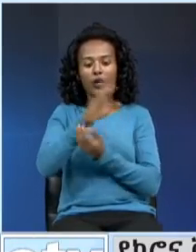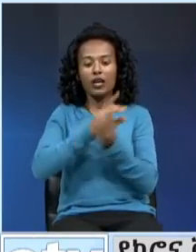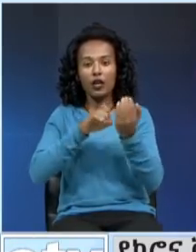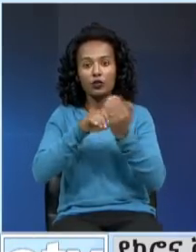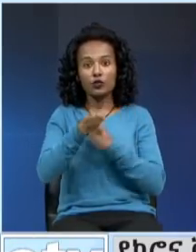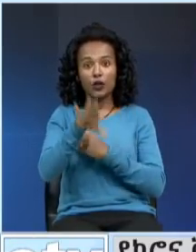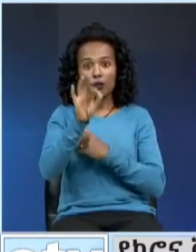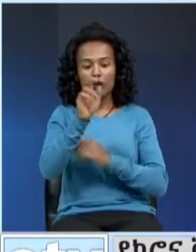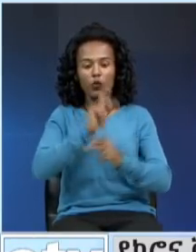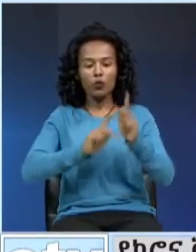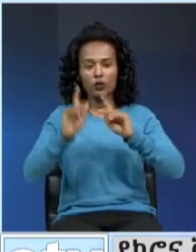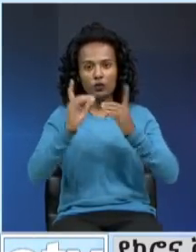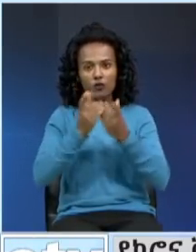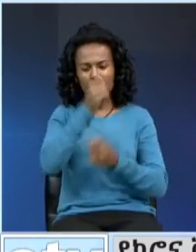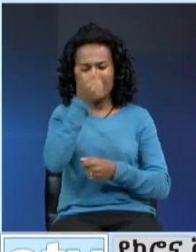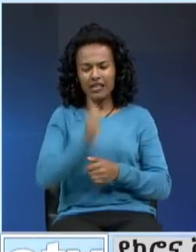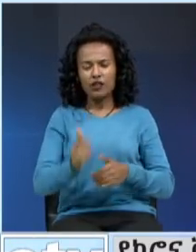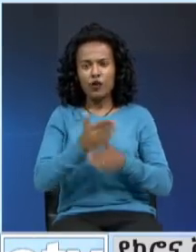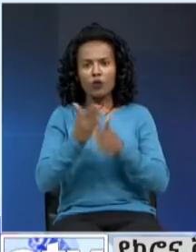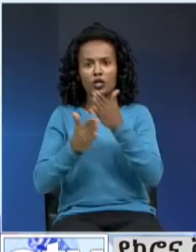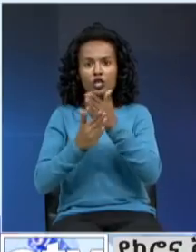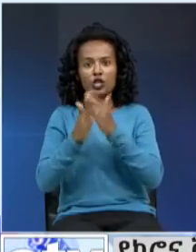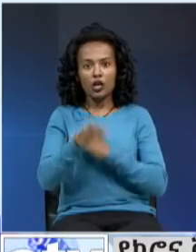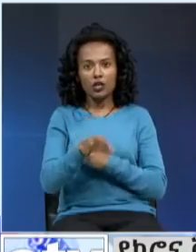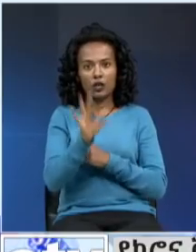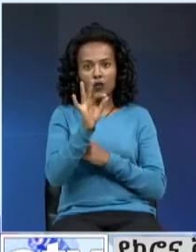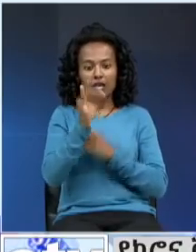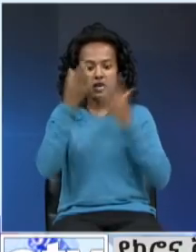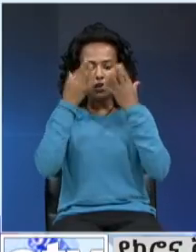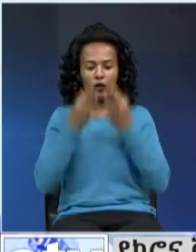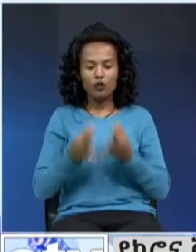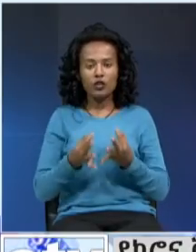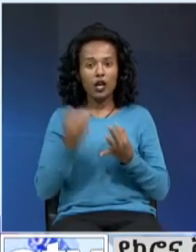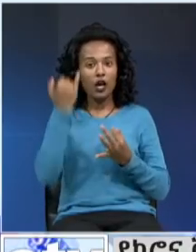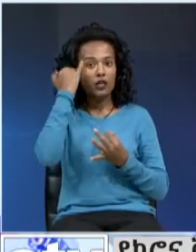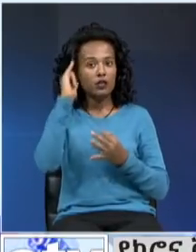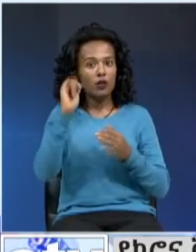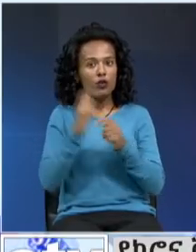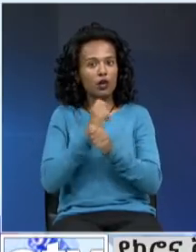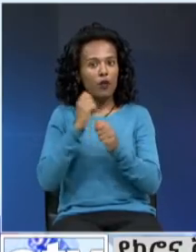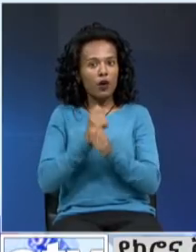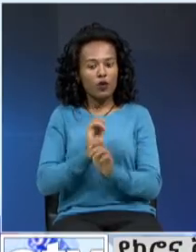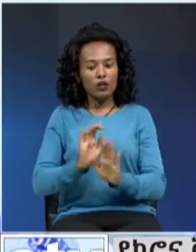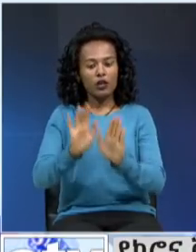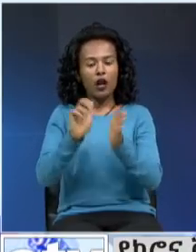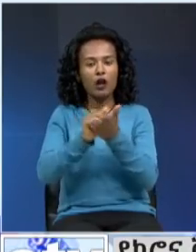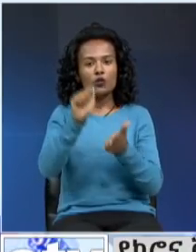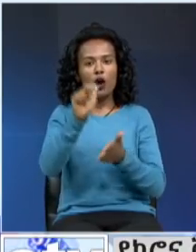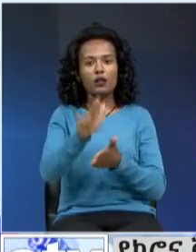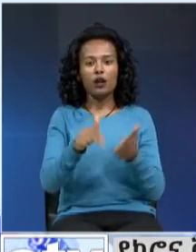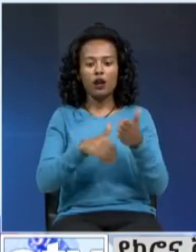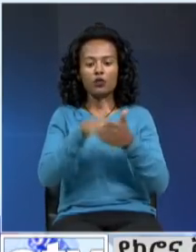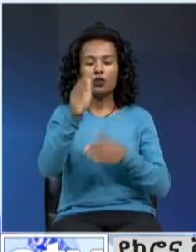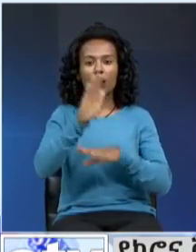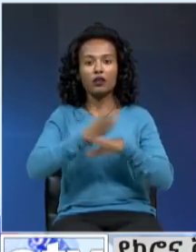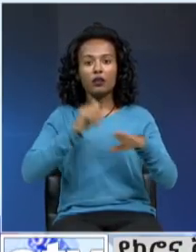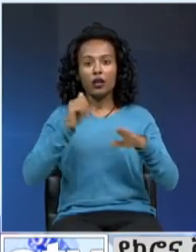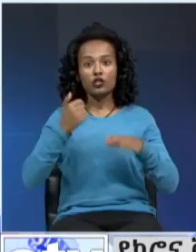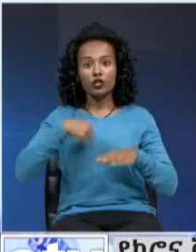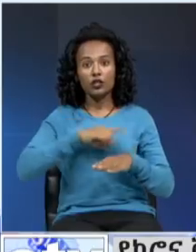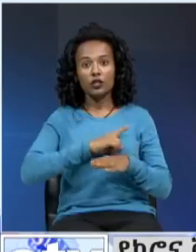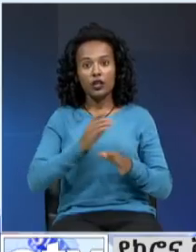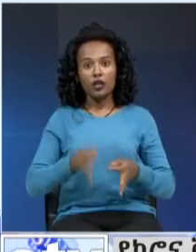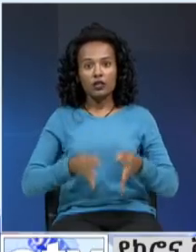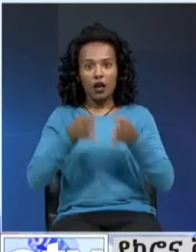የሚገኙ ህብረተሰብ ክፍል በየትኛውም ደረጃ የሚገኝ ለውሳኔ ያሳቡ ተግባራዊነት የራሱን አደራ እንዲወጣ ድርያችንን